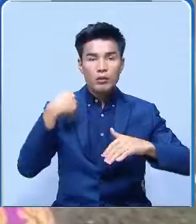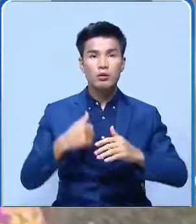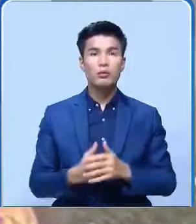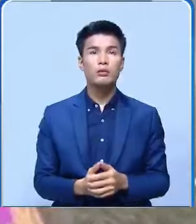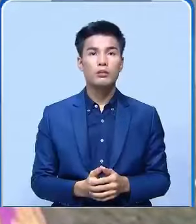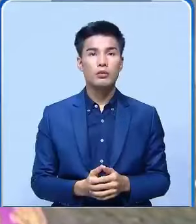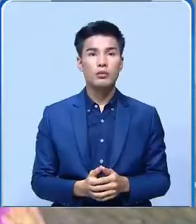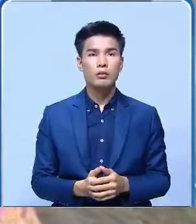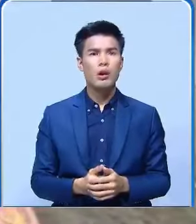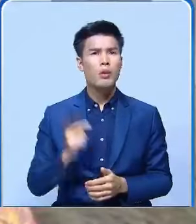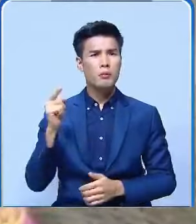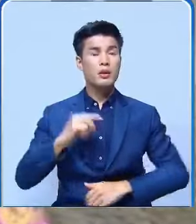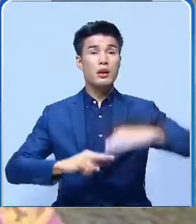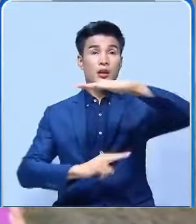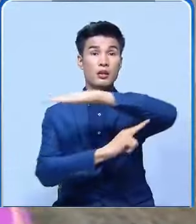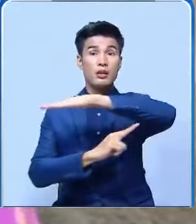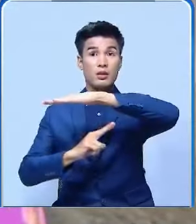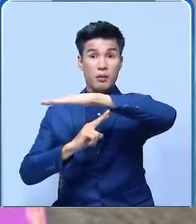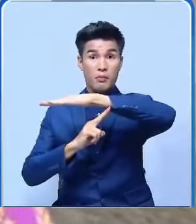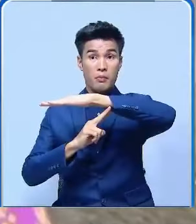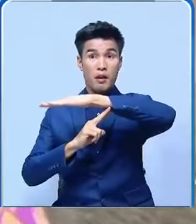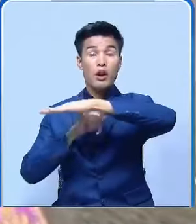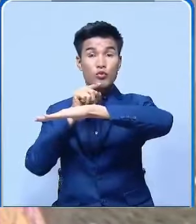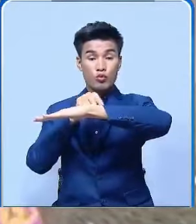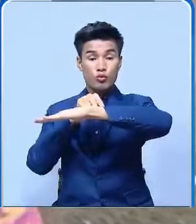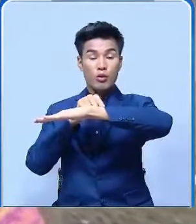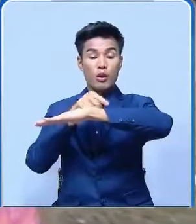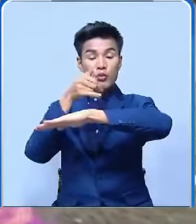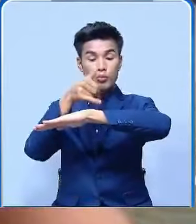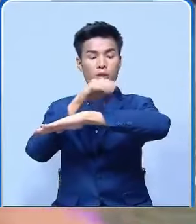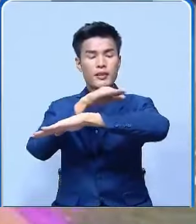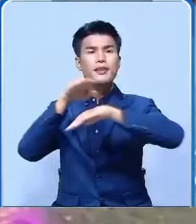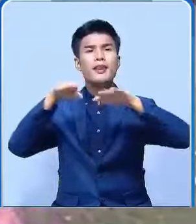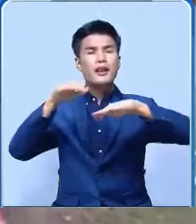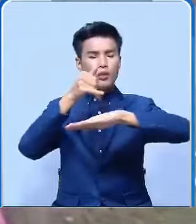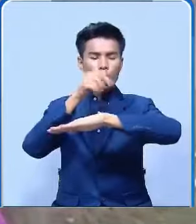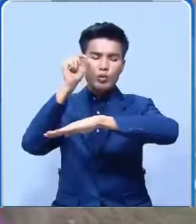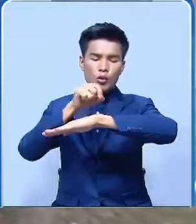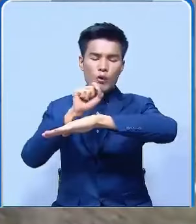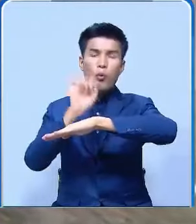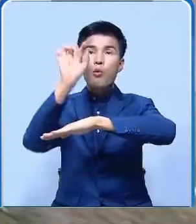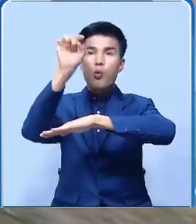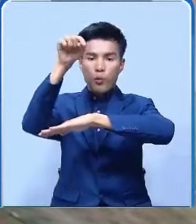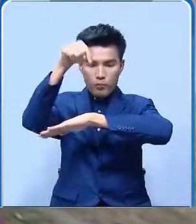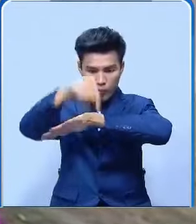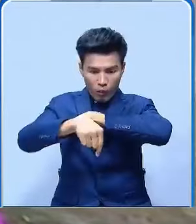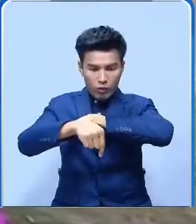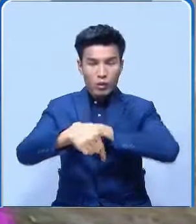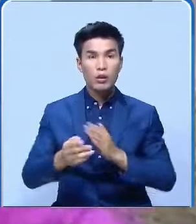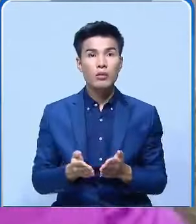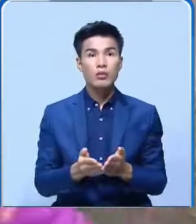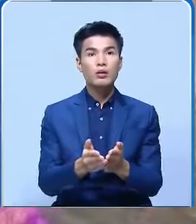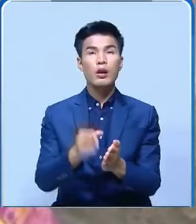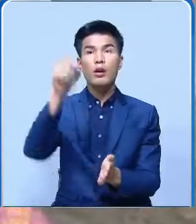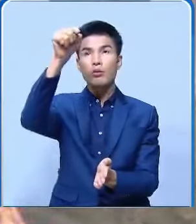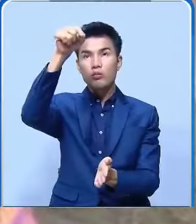เขาจุดประทัดข้างบนลงมาเรือมันเข้าสะพานไปแล้วครึ่งลำทีนี้จุดเขาจุดประทัดลงมามันก็ลงม